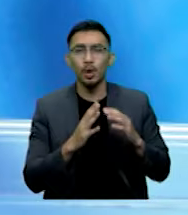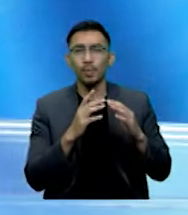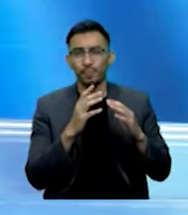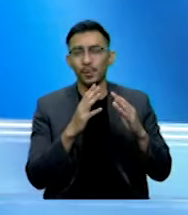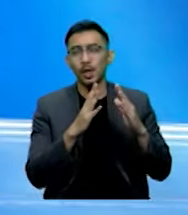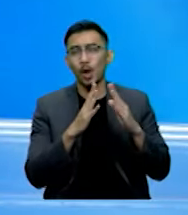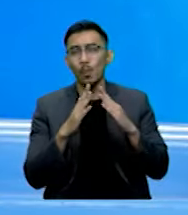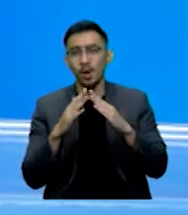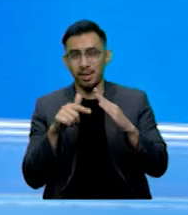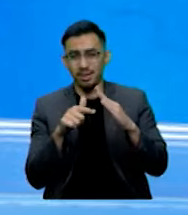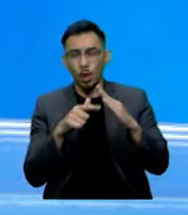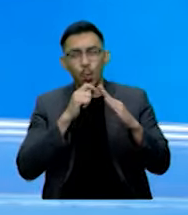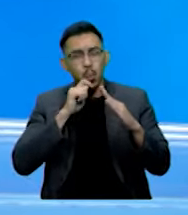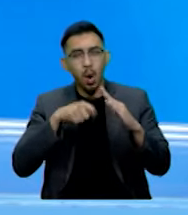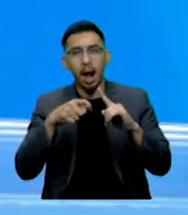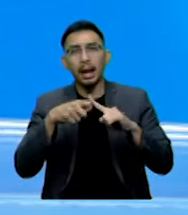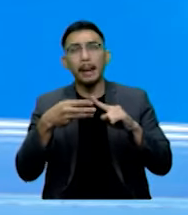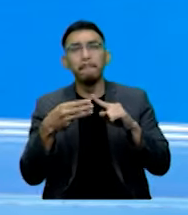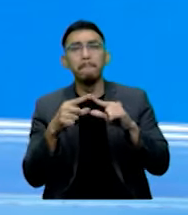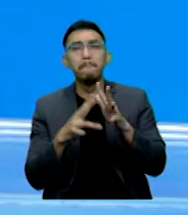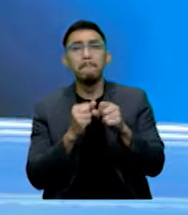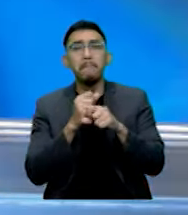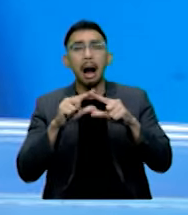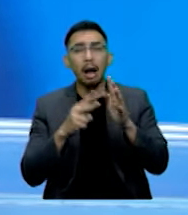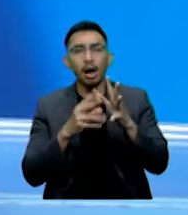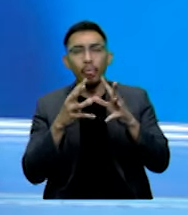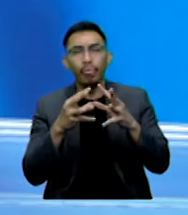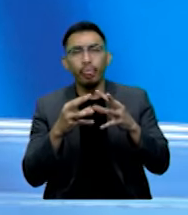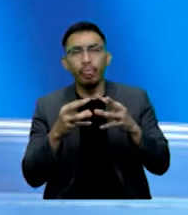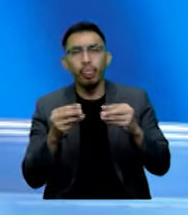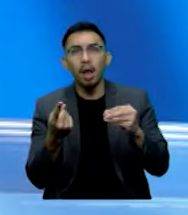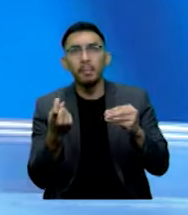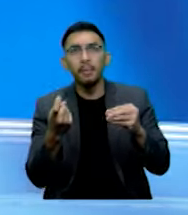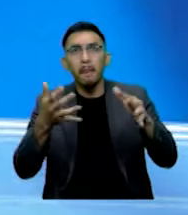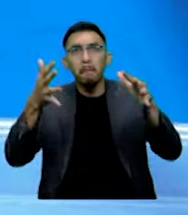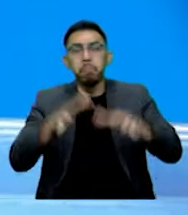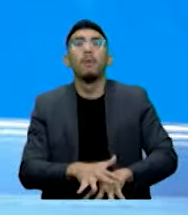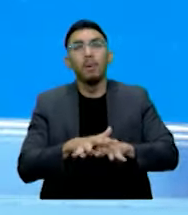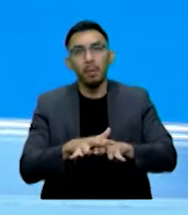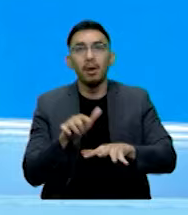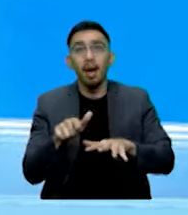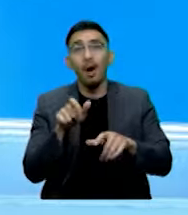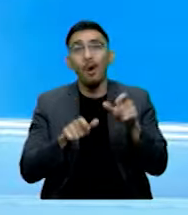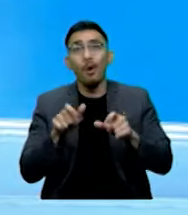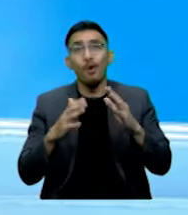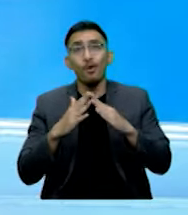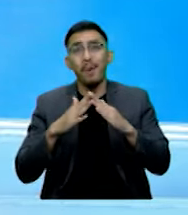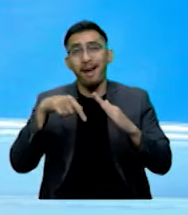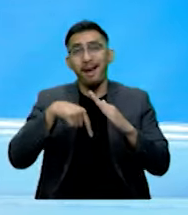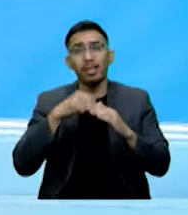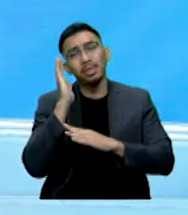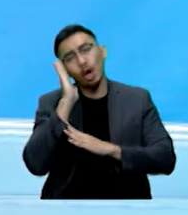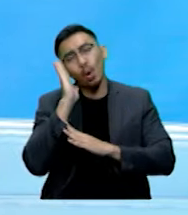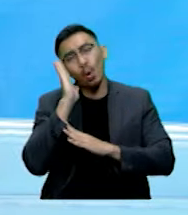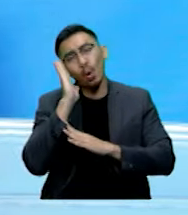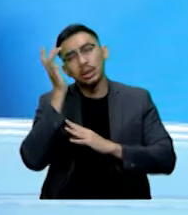Lapuk karena termakan usia, salah satu rumah di kawasan Kembangan, Jakarta Barat tiba-tiba ambruk. Akibatnya penghuni rumah yang tertidur karena tengah sakit